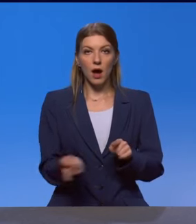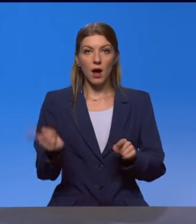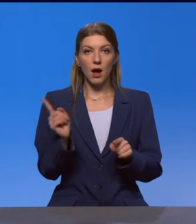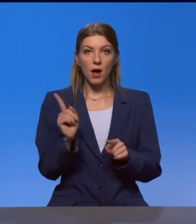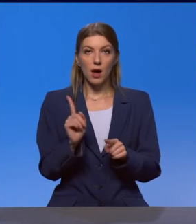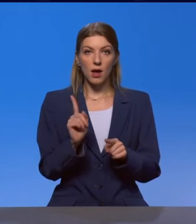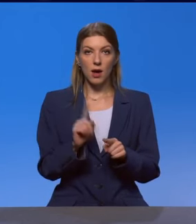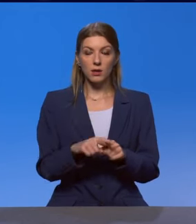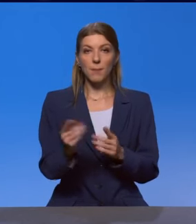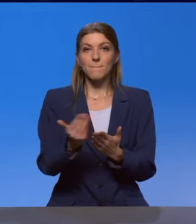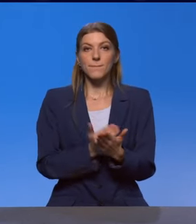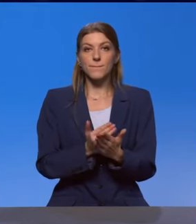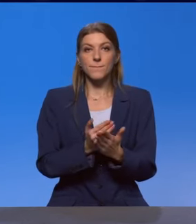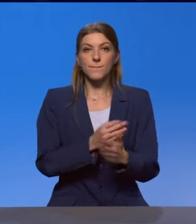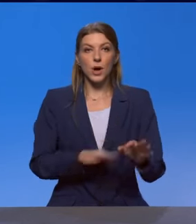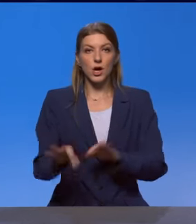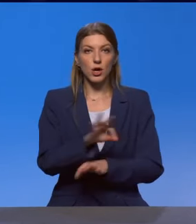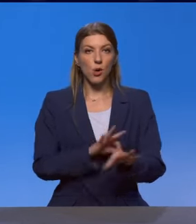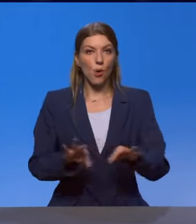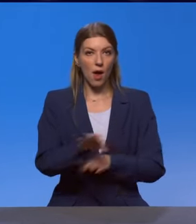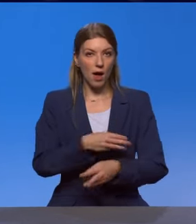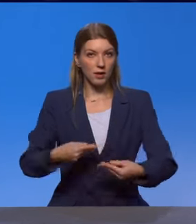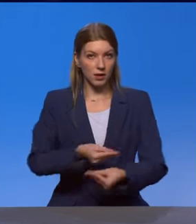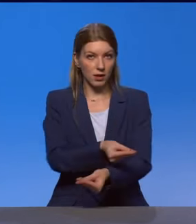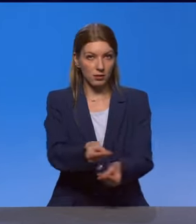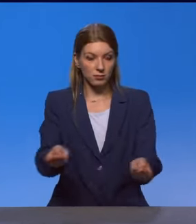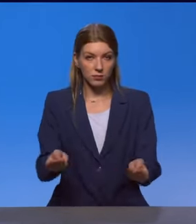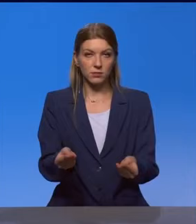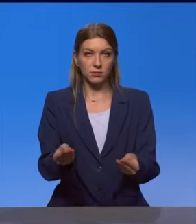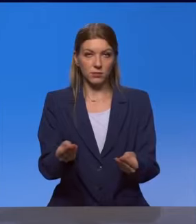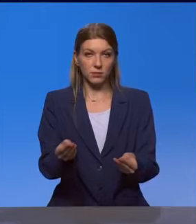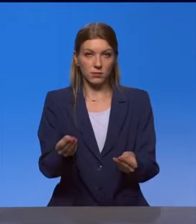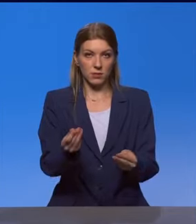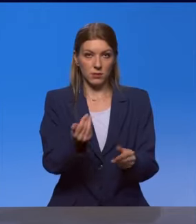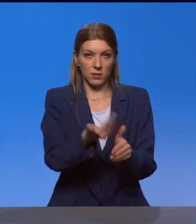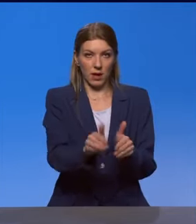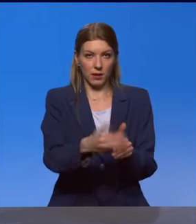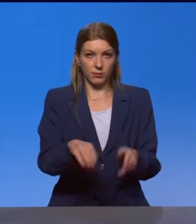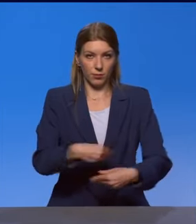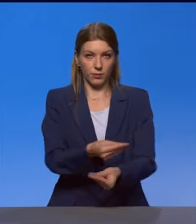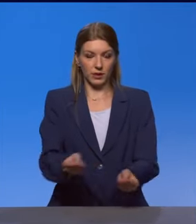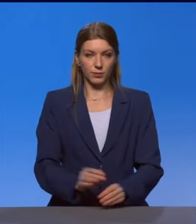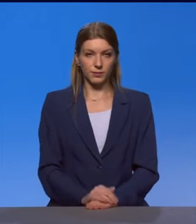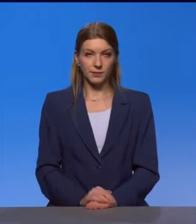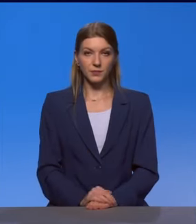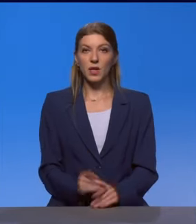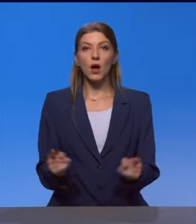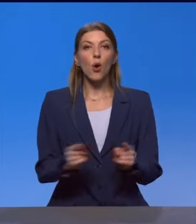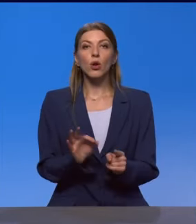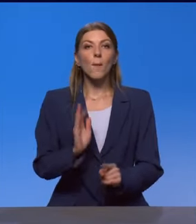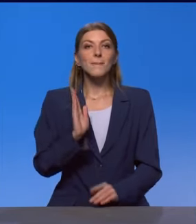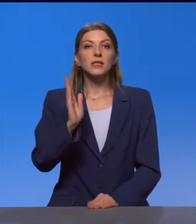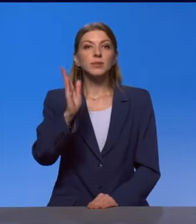модели проектного финансирования, считаемые эскроу, и на сегменты ЖС тоже. И коротко о перспективах развития этого